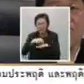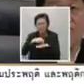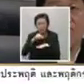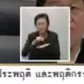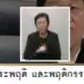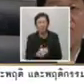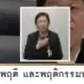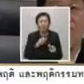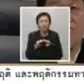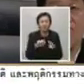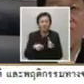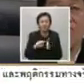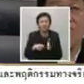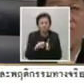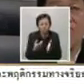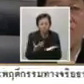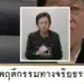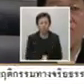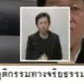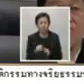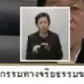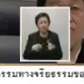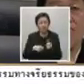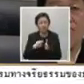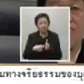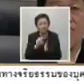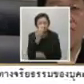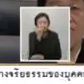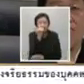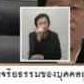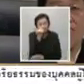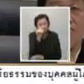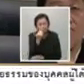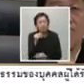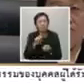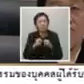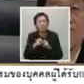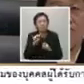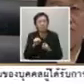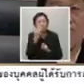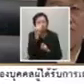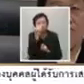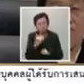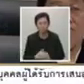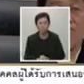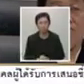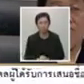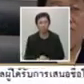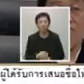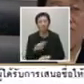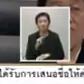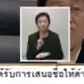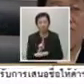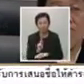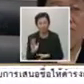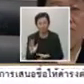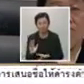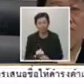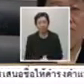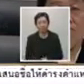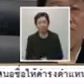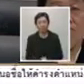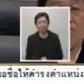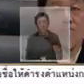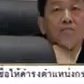กำลังอธิบายเหตุผลผมยังไม่ได้เอาเนื้อเหตุผลที่ทำไมเป็นอย่างนี้นะฮะนะก็เสร็จแล้ว